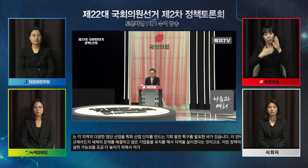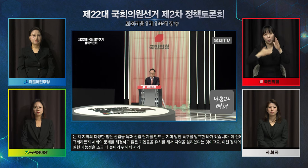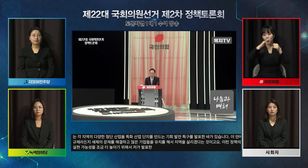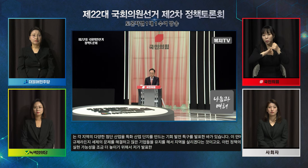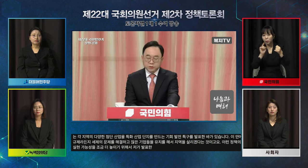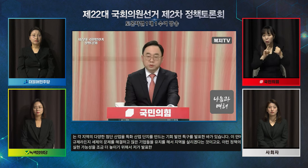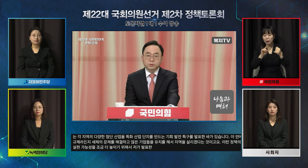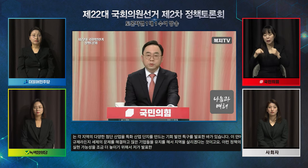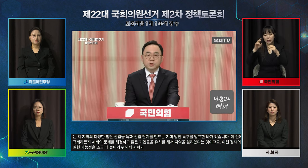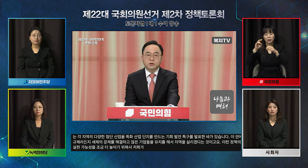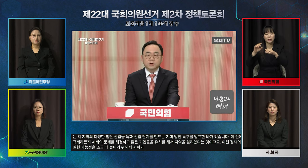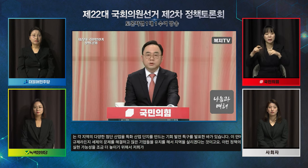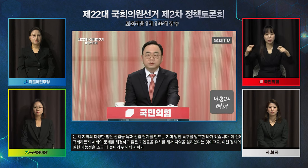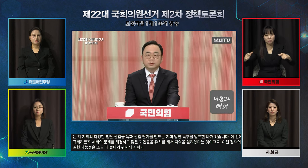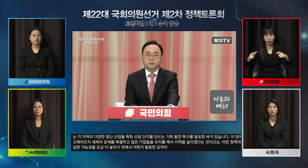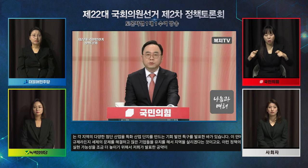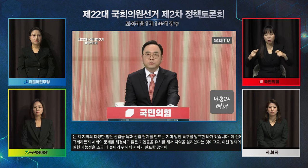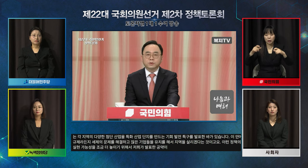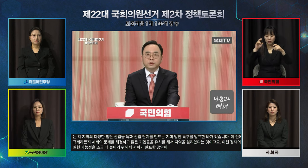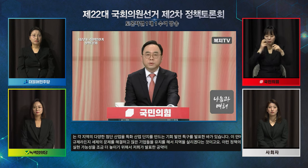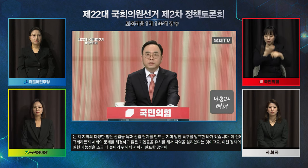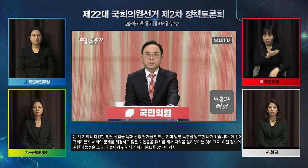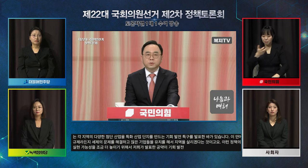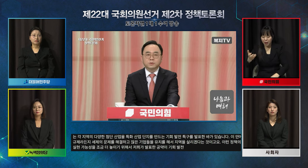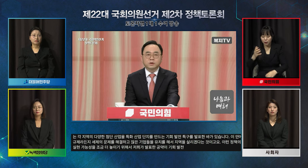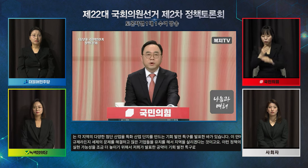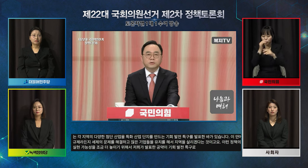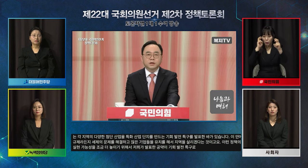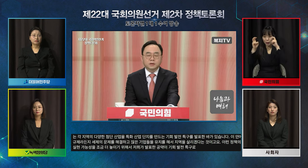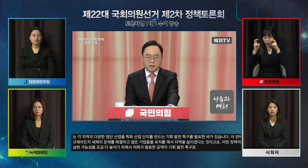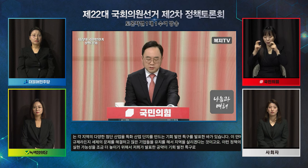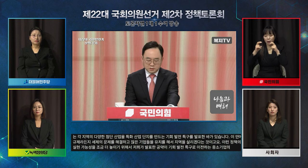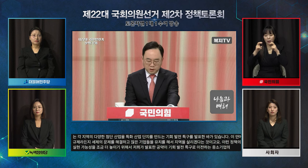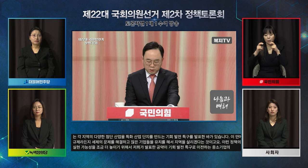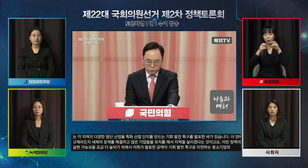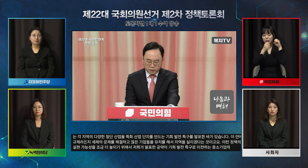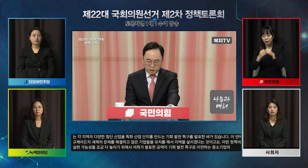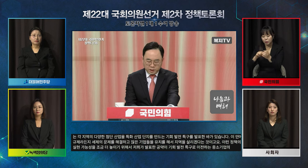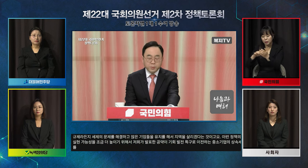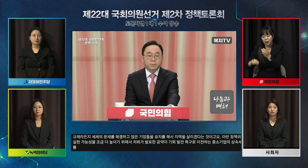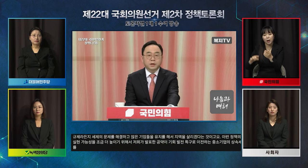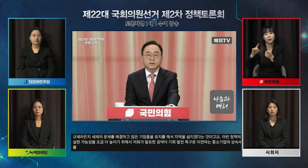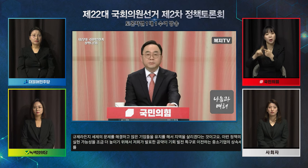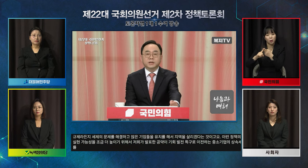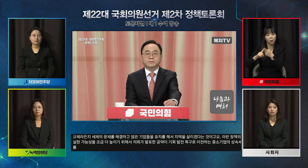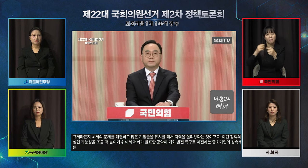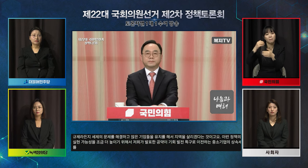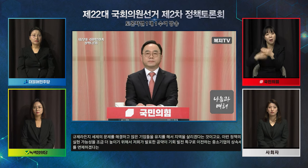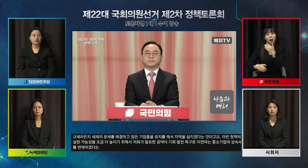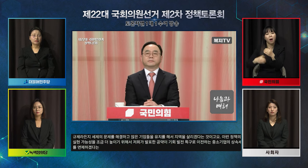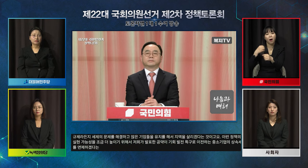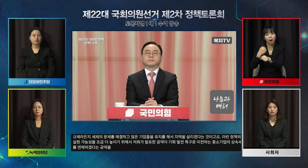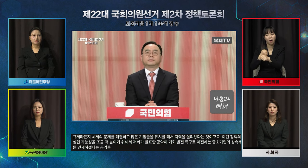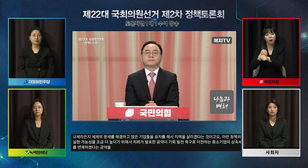이 기회발전특구로 이전하는 중소기업의 상속세를 면제하겠다는 공약을 발표한 바가 있습니다.